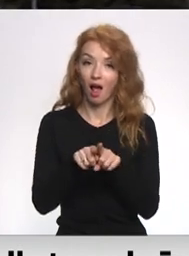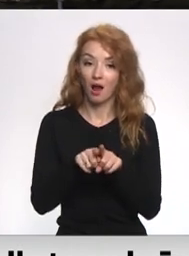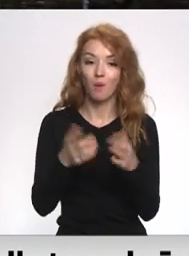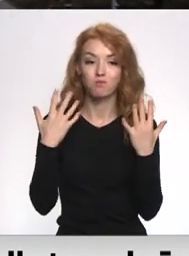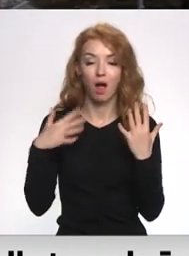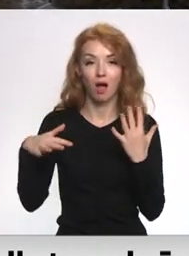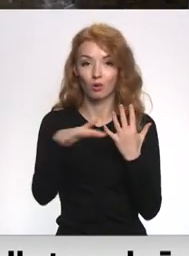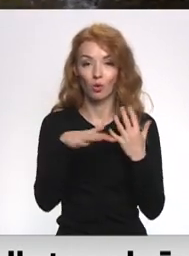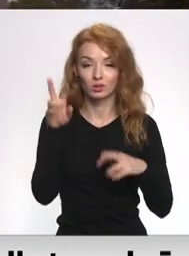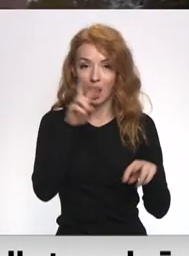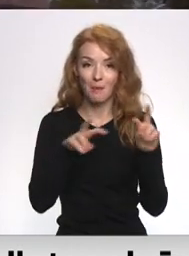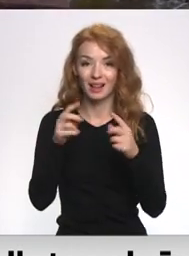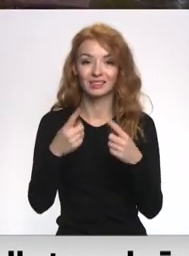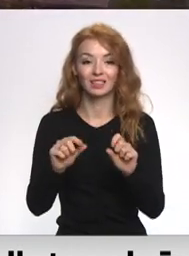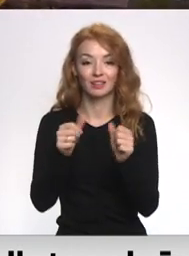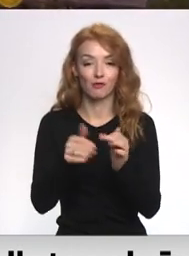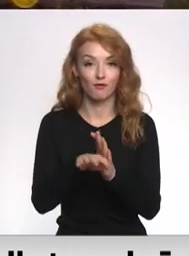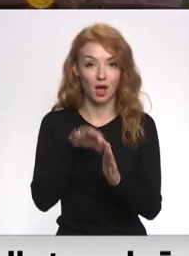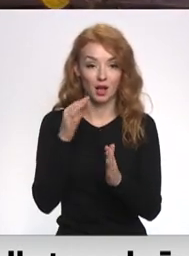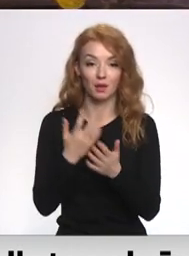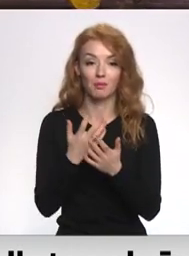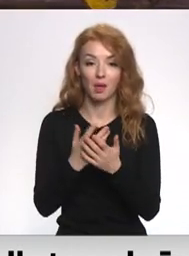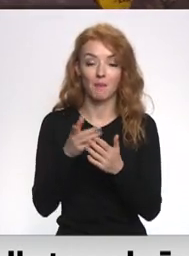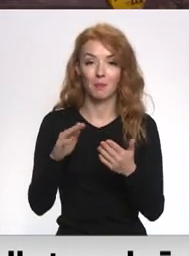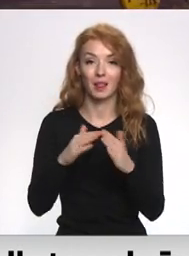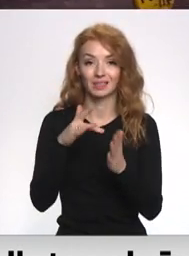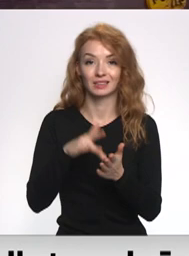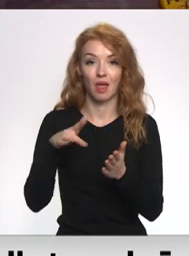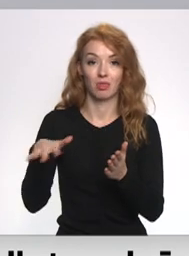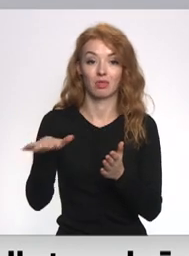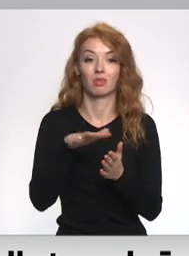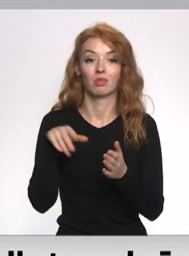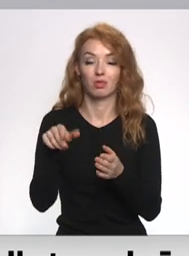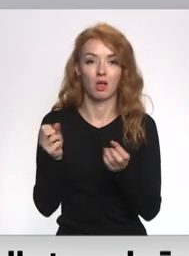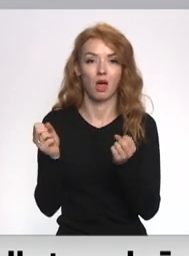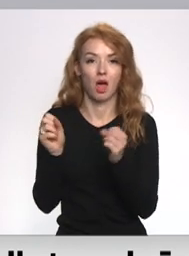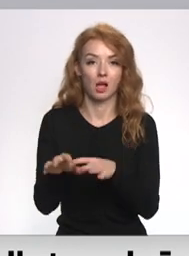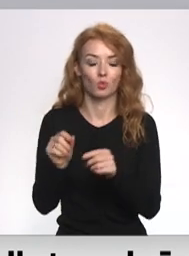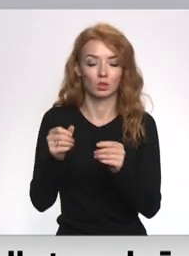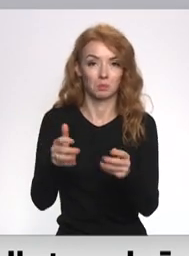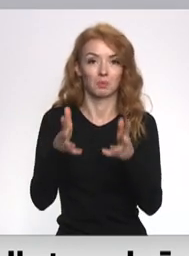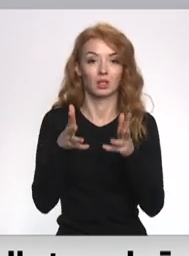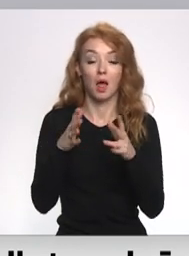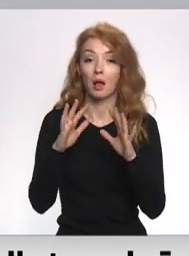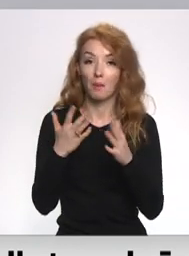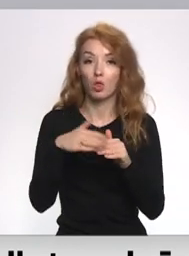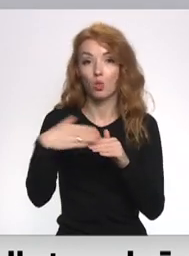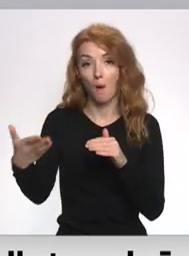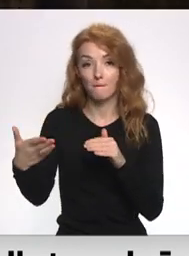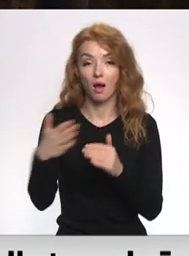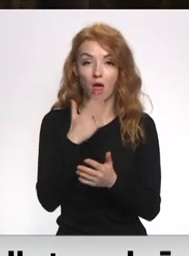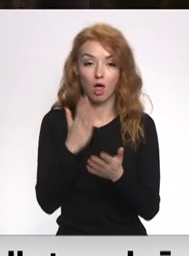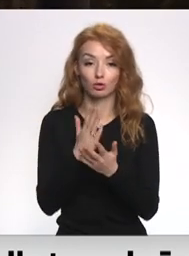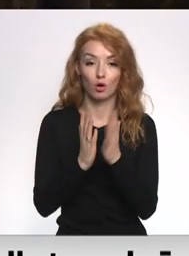parkos jāmeklē citi varianti, piemēram, Keneparku pilsētas centrā atstās spilgtāk apgaismotu, bet nomalē